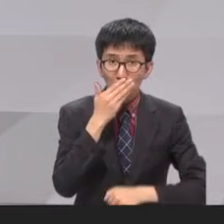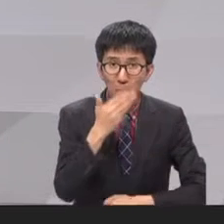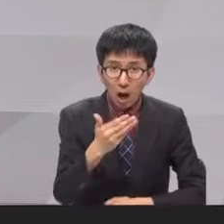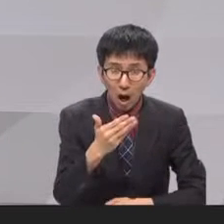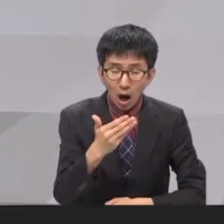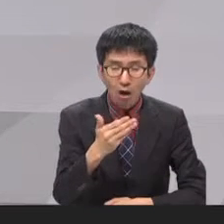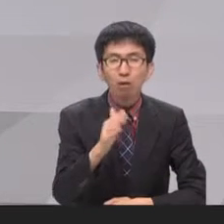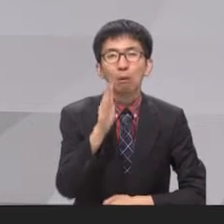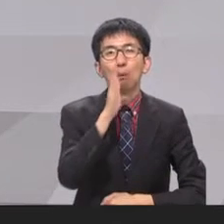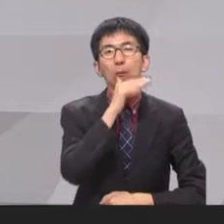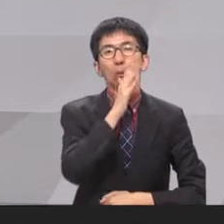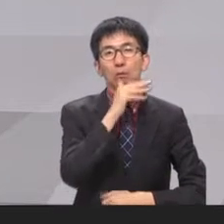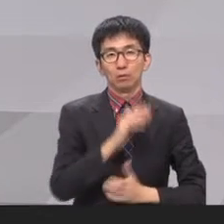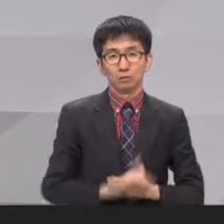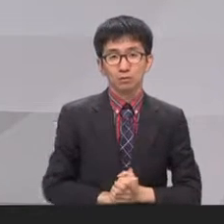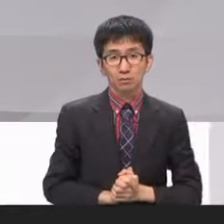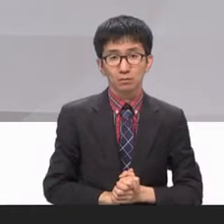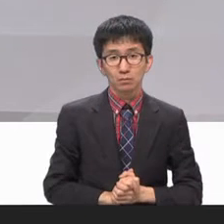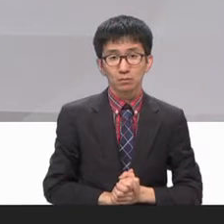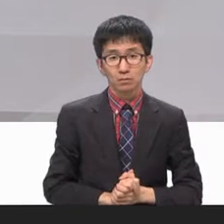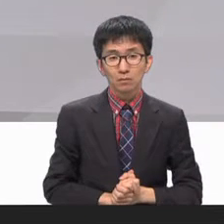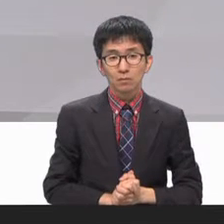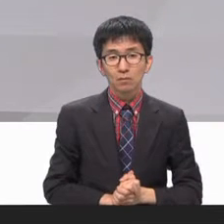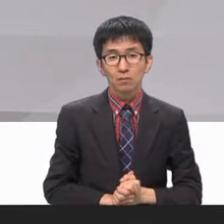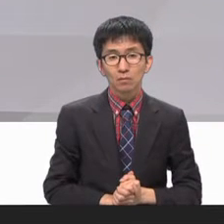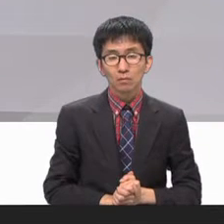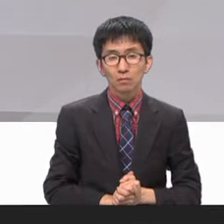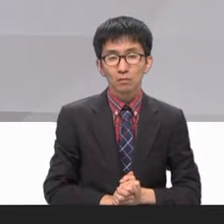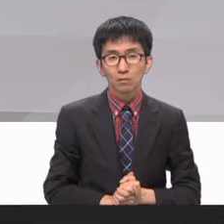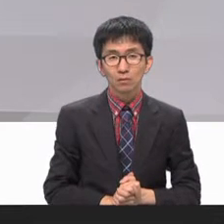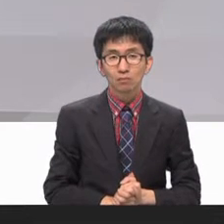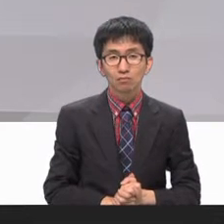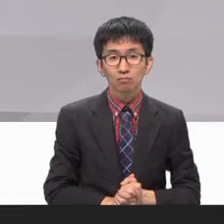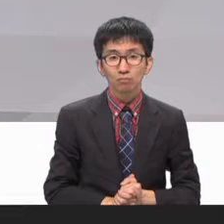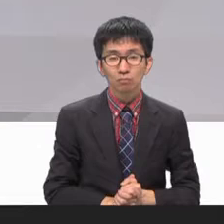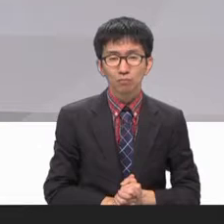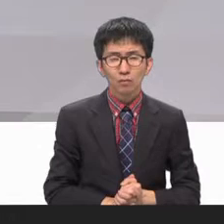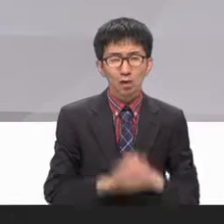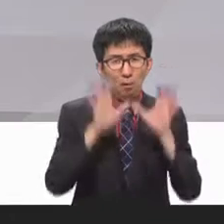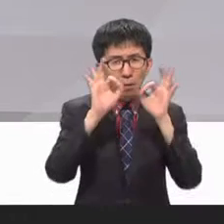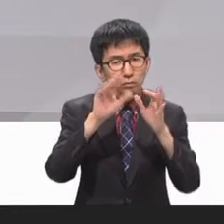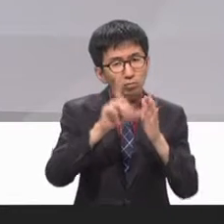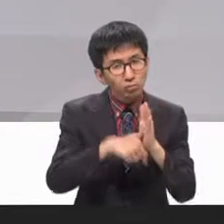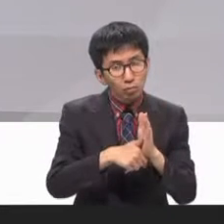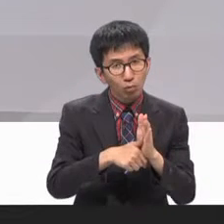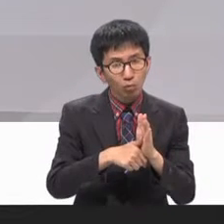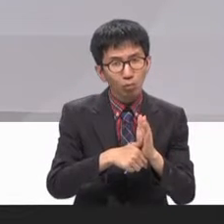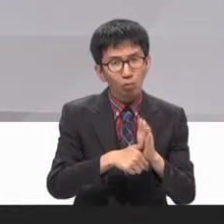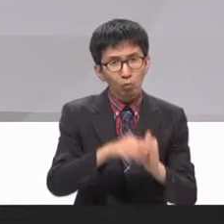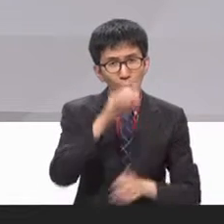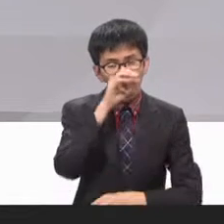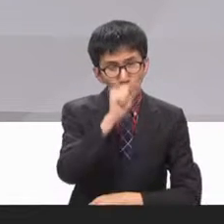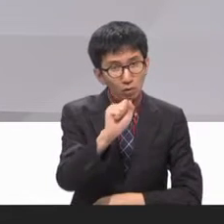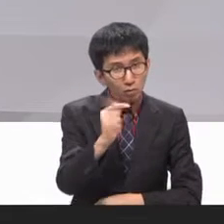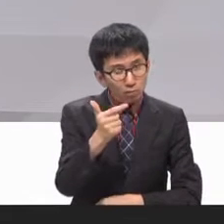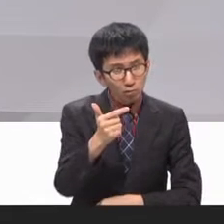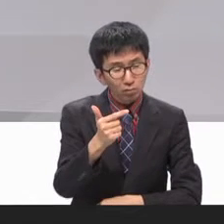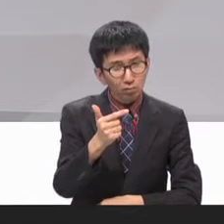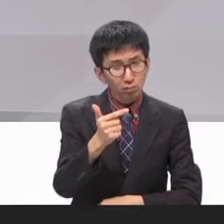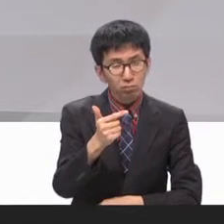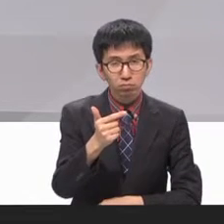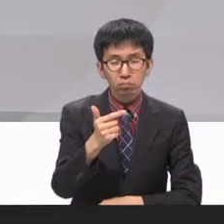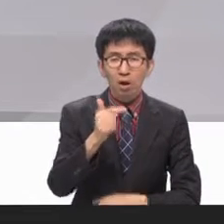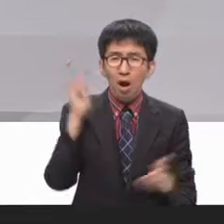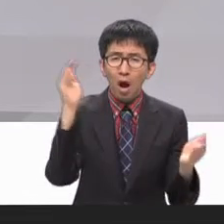는 건데 어 학과에 트가 특정 학과 학위를 받을 수 있구요 언뜻 보기에는 미래로 따뜻해 하기 이렇게 나빠 보이지 만은 않은데